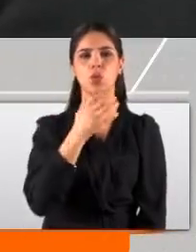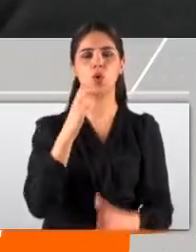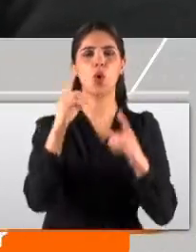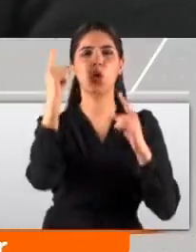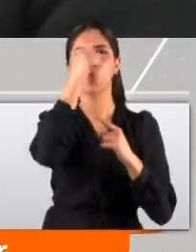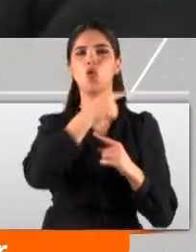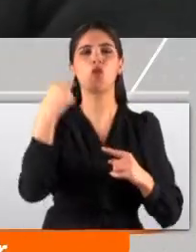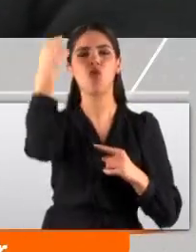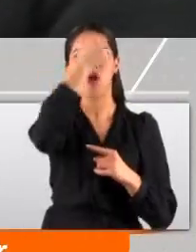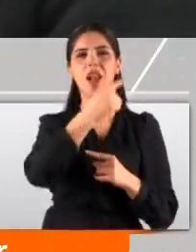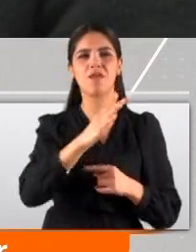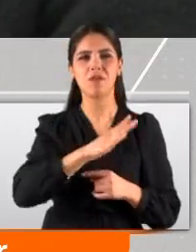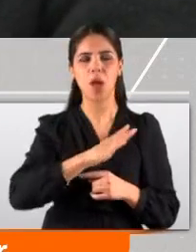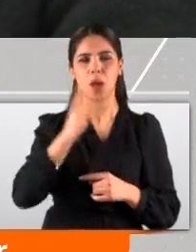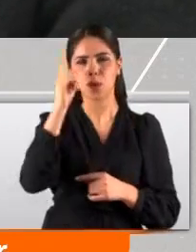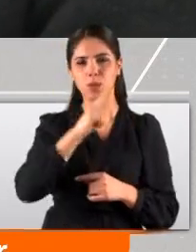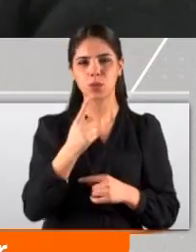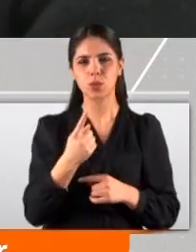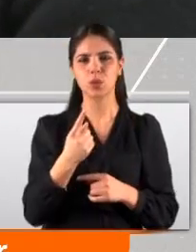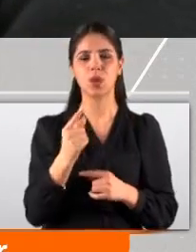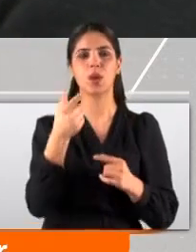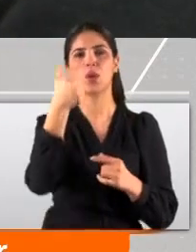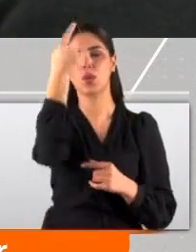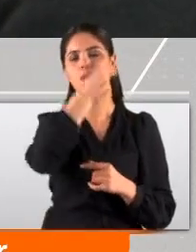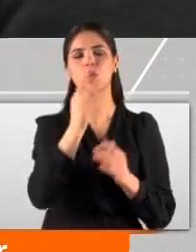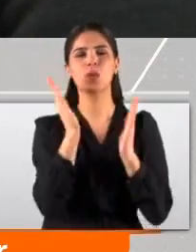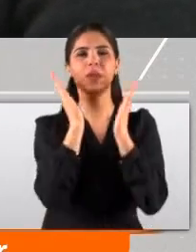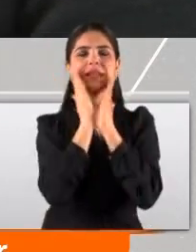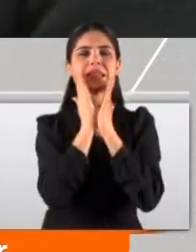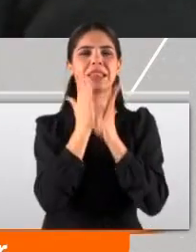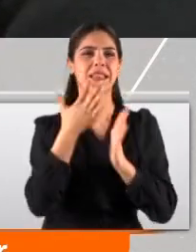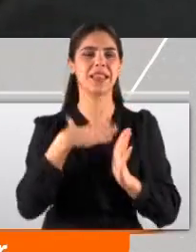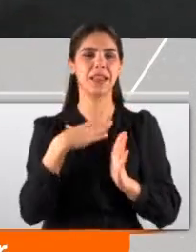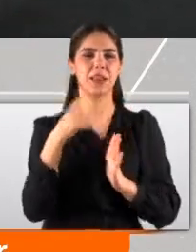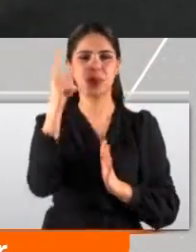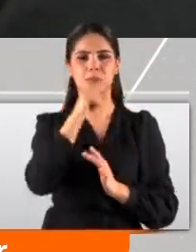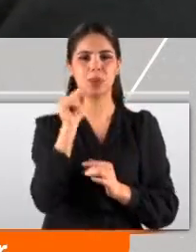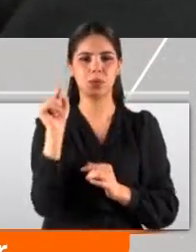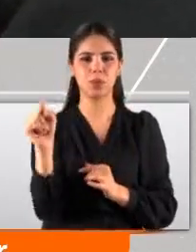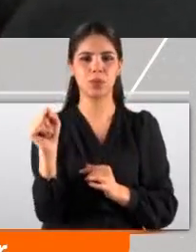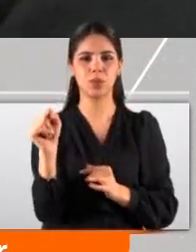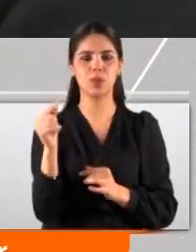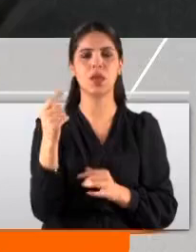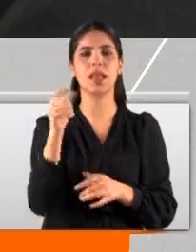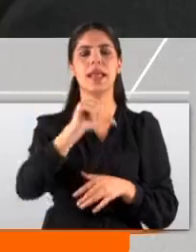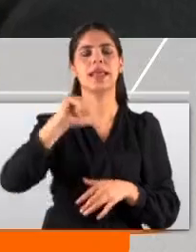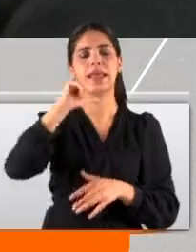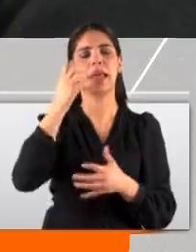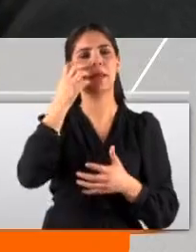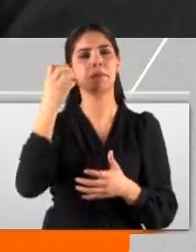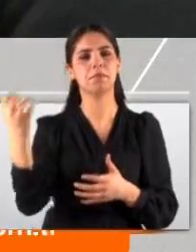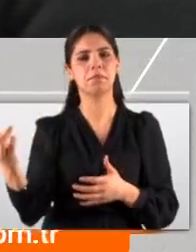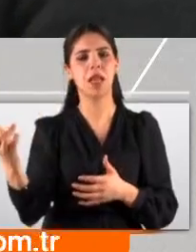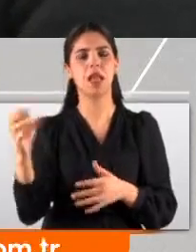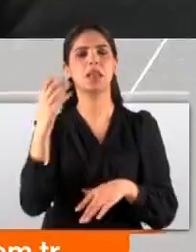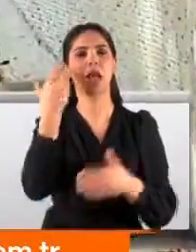olduğu için yüzüm daha da ince olmasını istediğim için yüzümden yağ aldırma ameliyatı, yani